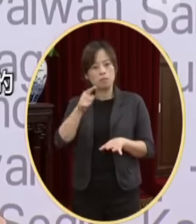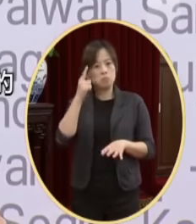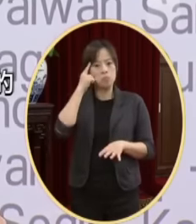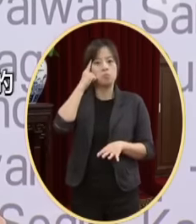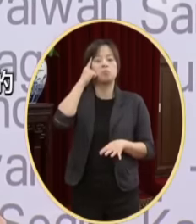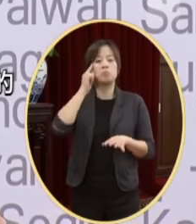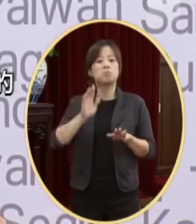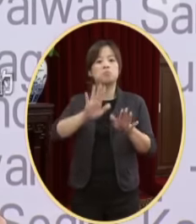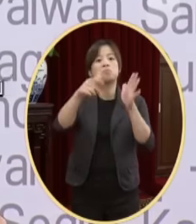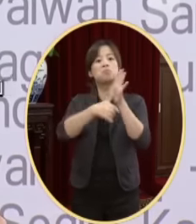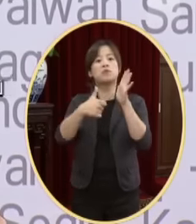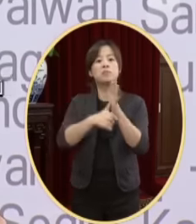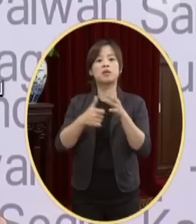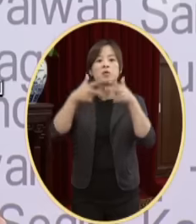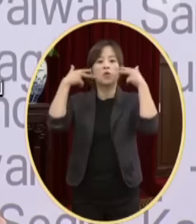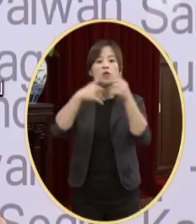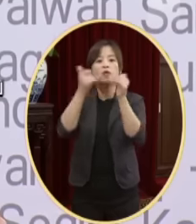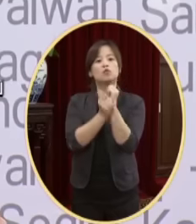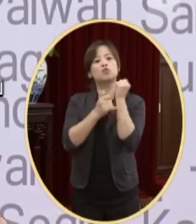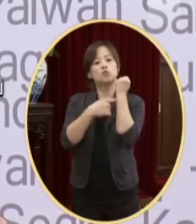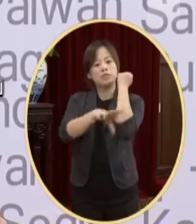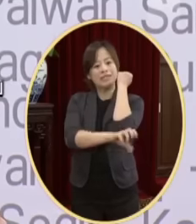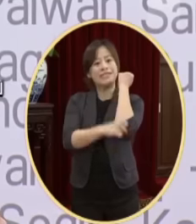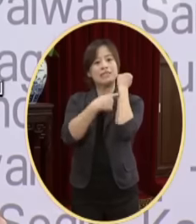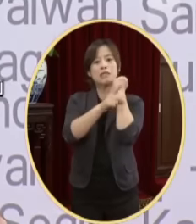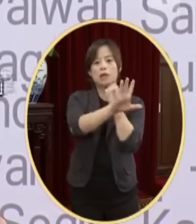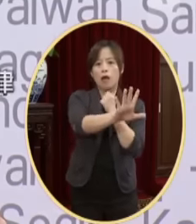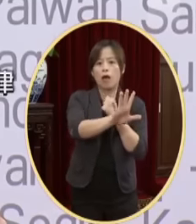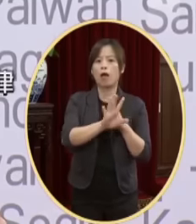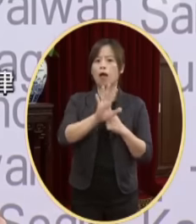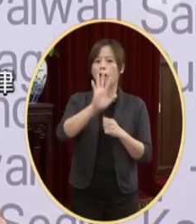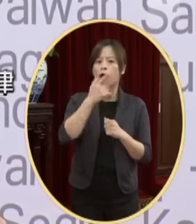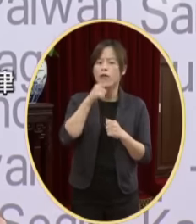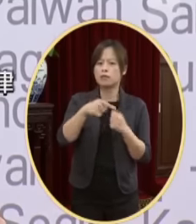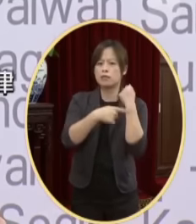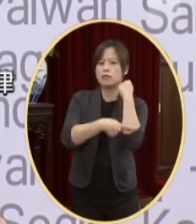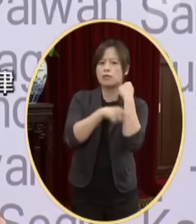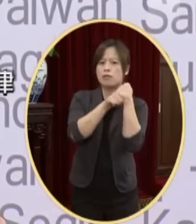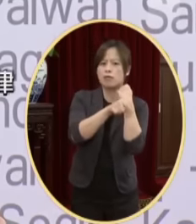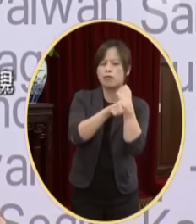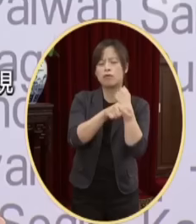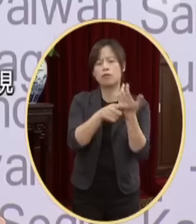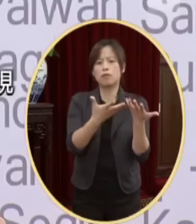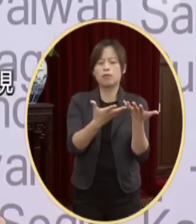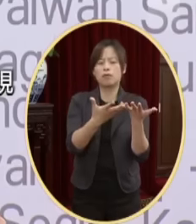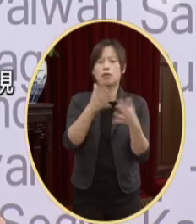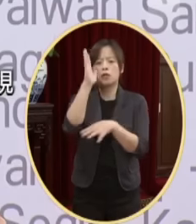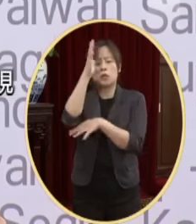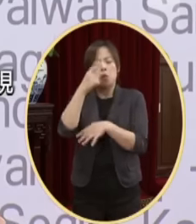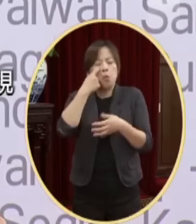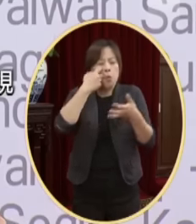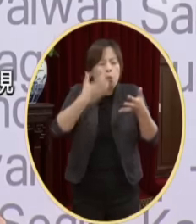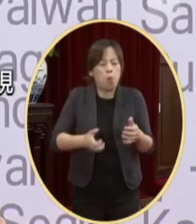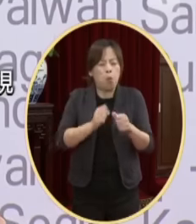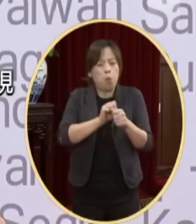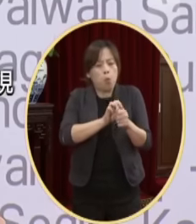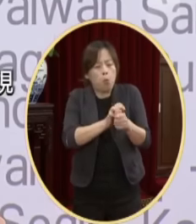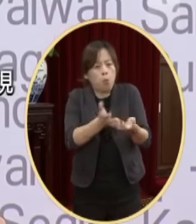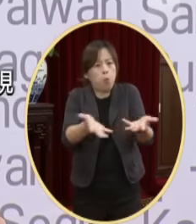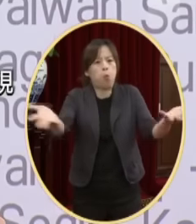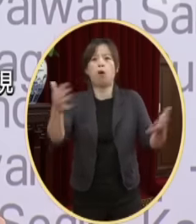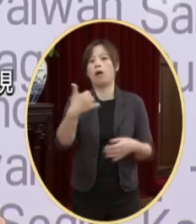当进步的原住民族基本法，不过这部法律并没有获得政府机关的普遍的重